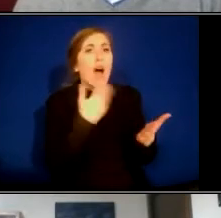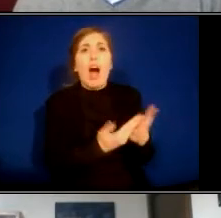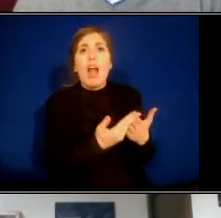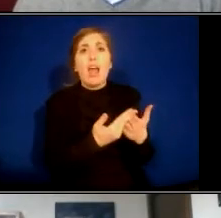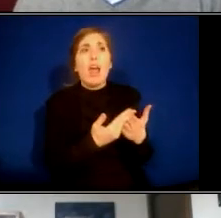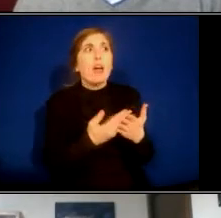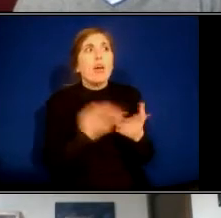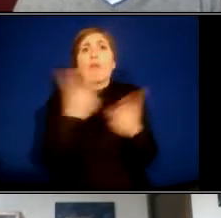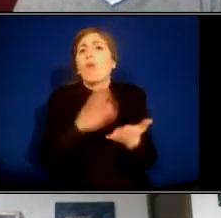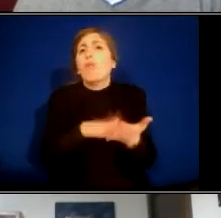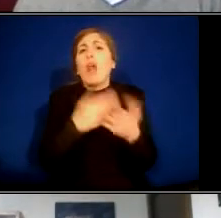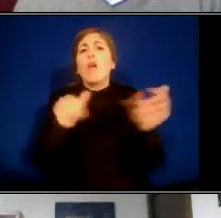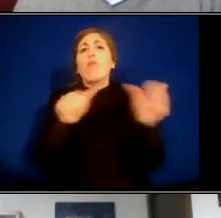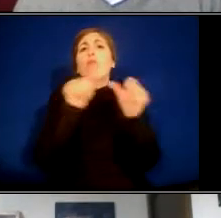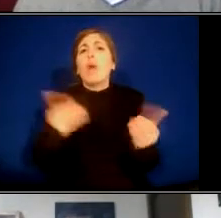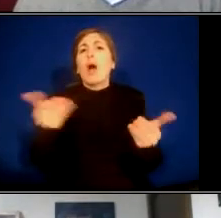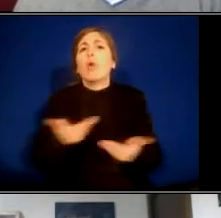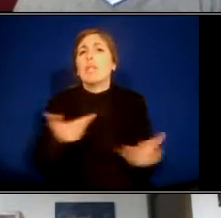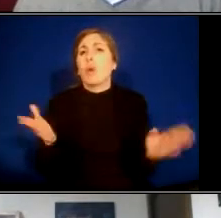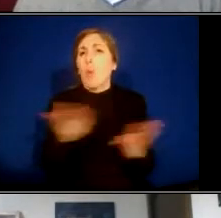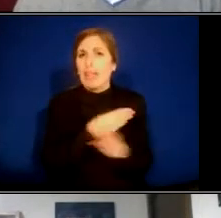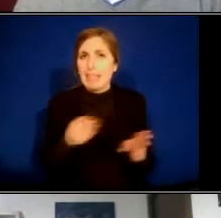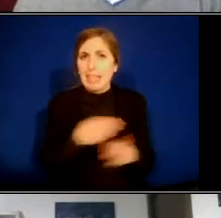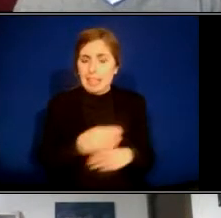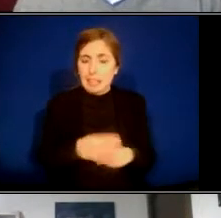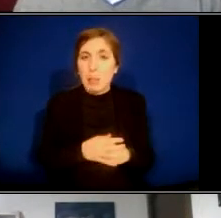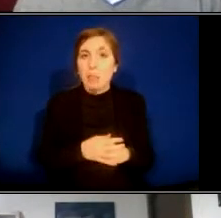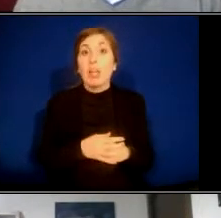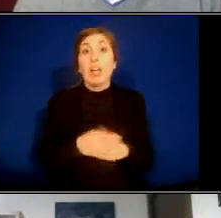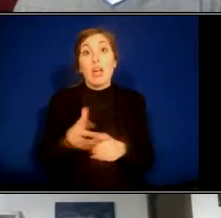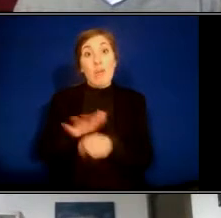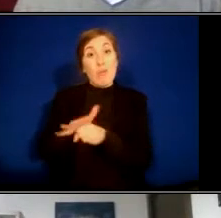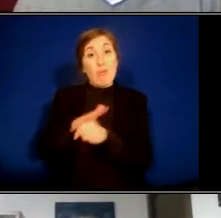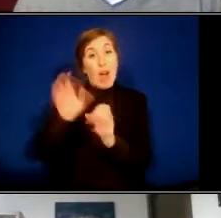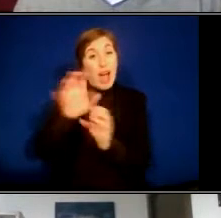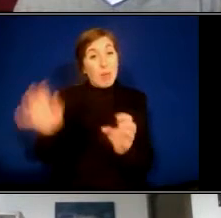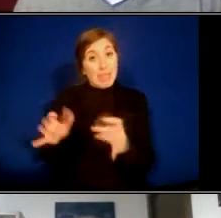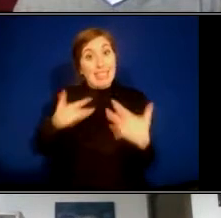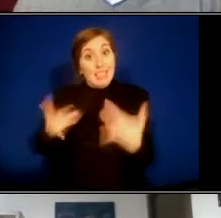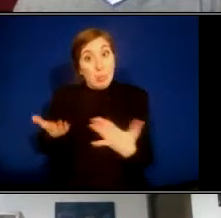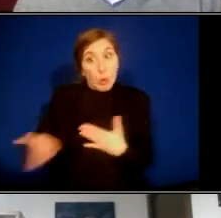accoglienza. Su questo stiamo incontrando tutte le famiglie che hanno dato questa disponibilità,